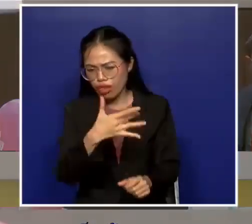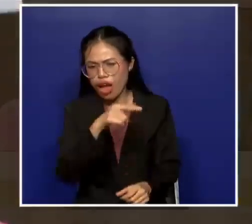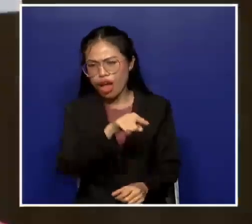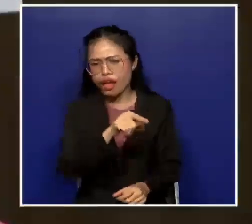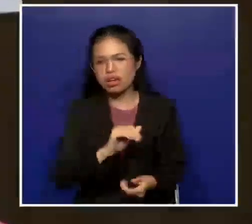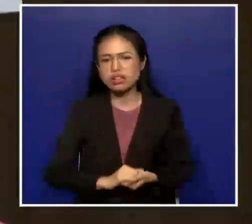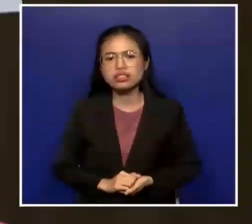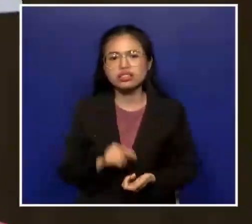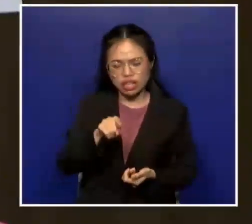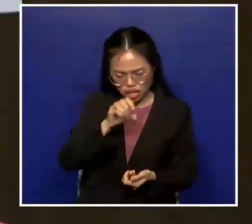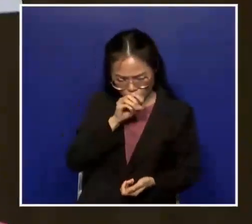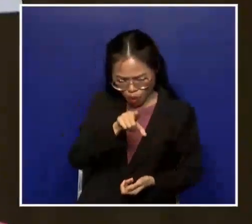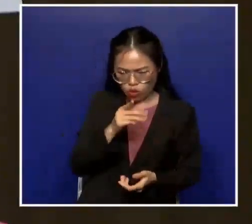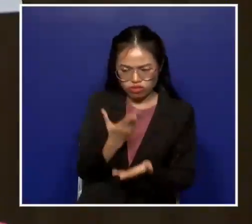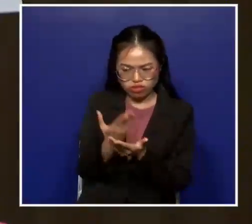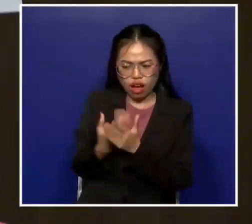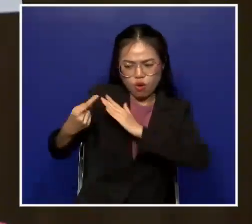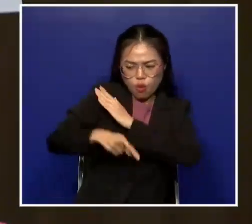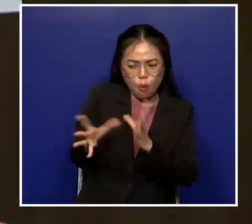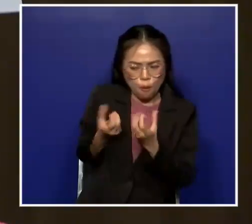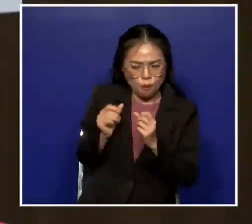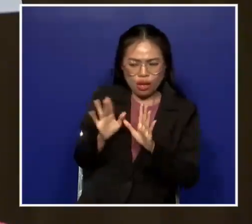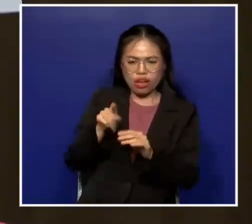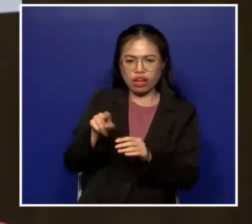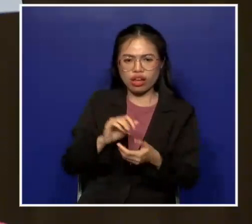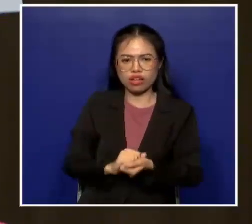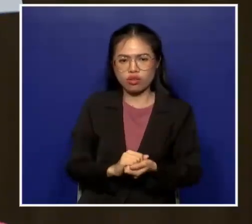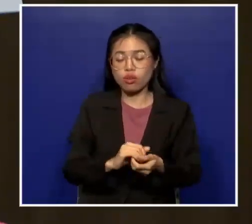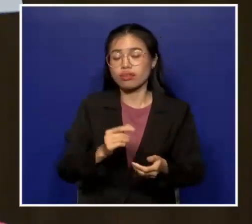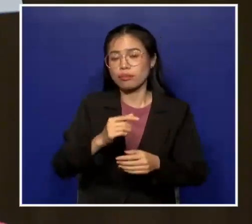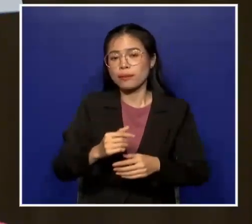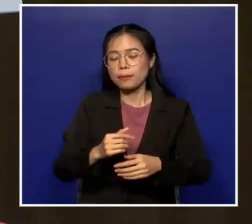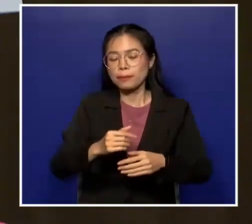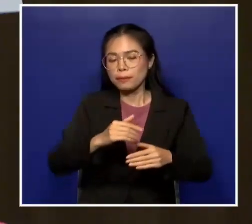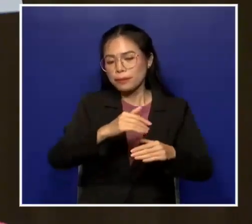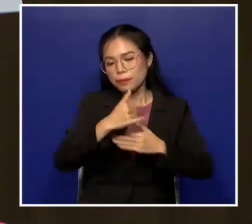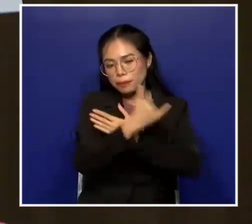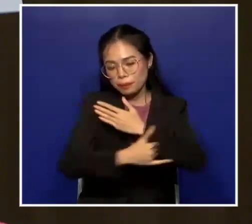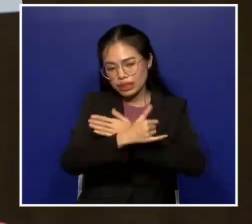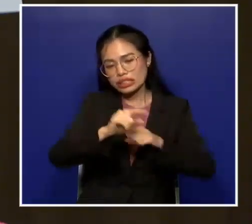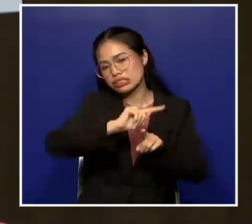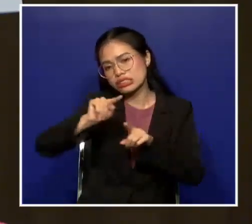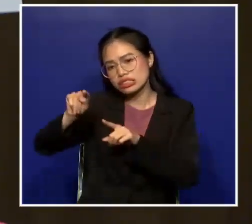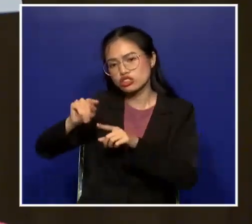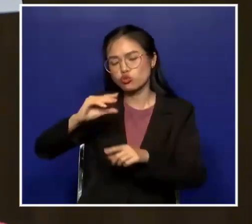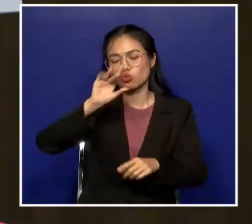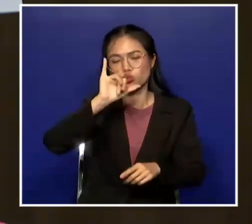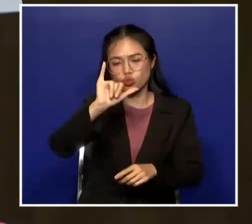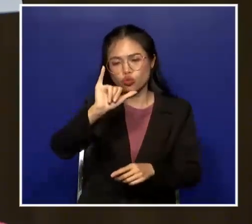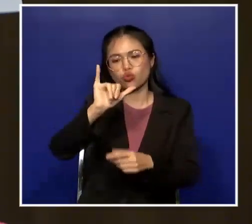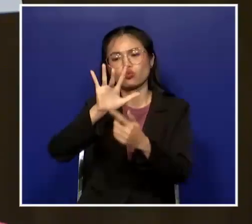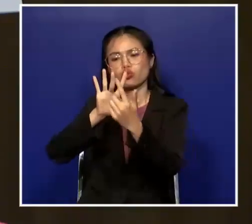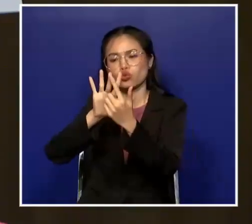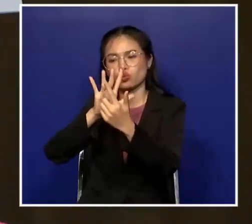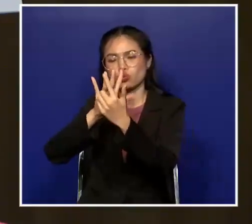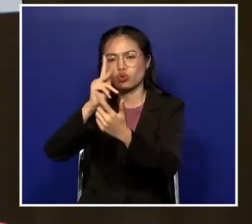เงินคนชั่วไงเล่านะฮะยูเครนนะฮะส่งมอบให้เอกชนเห็นไหมไม่ใช่ส่งมอบให้กองทัพอย่างนี้ใบ